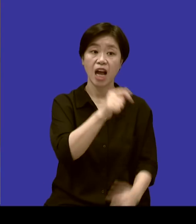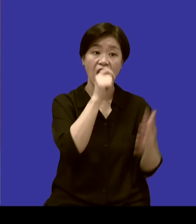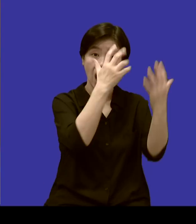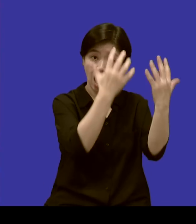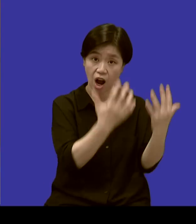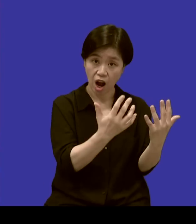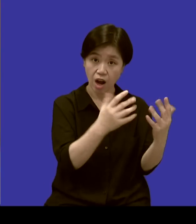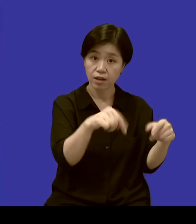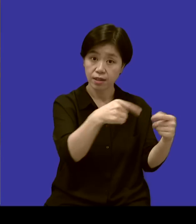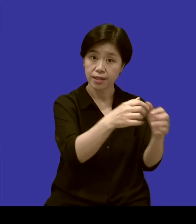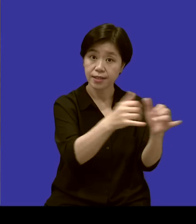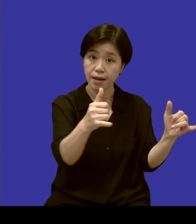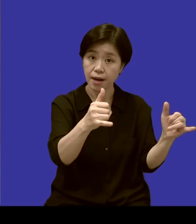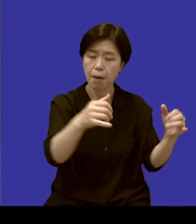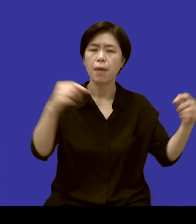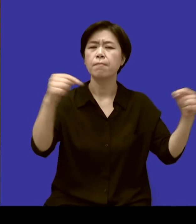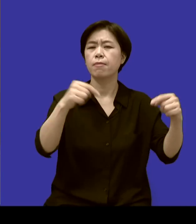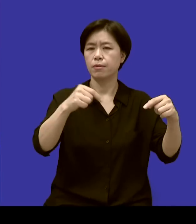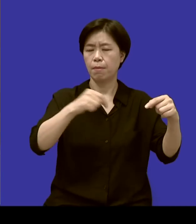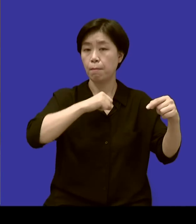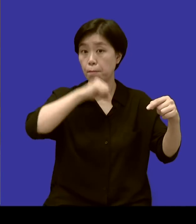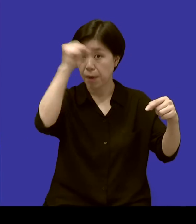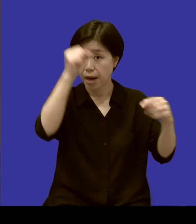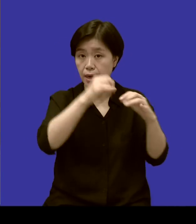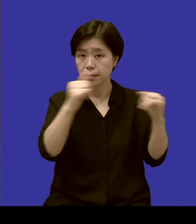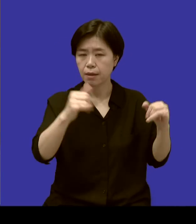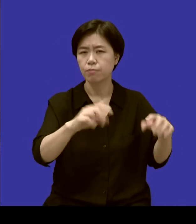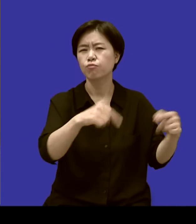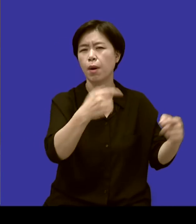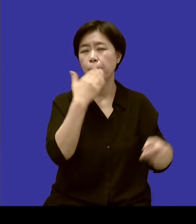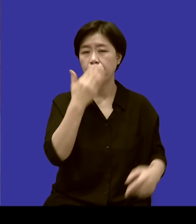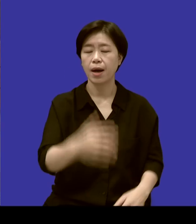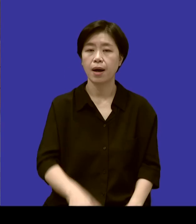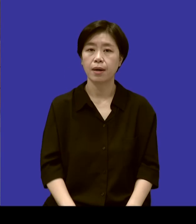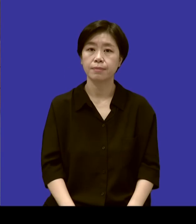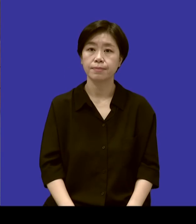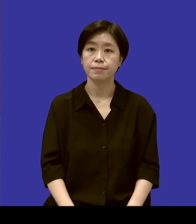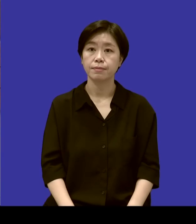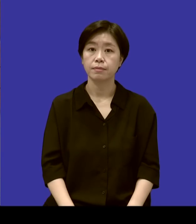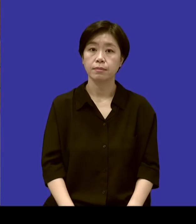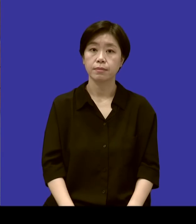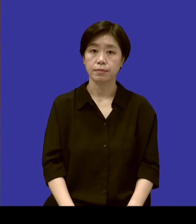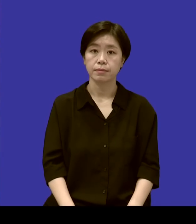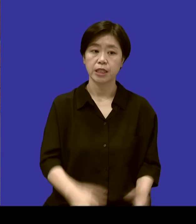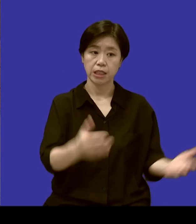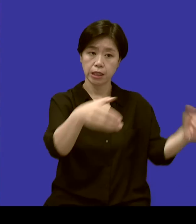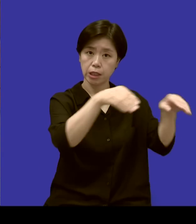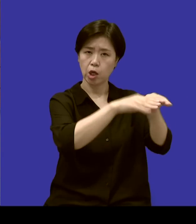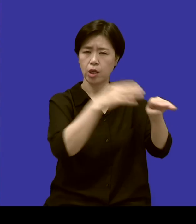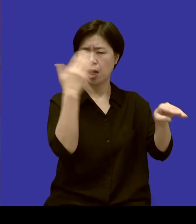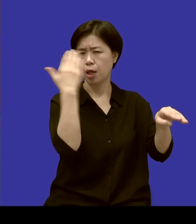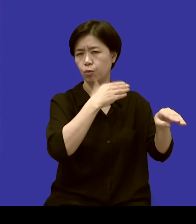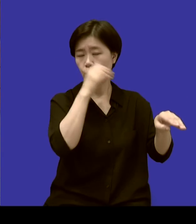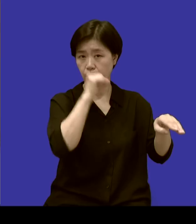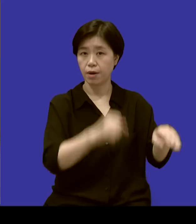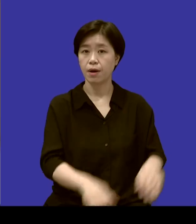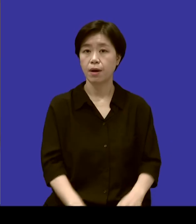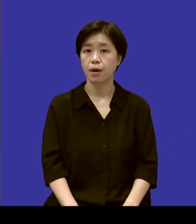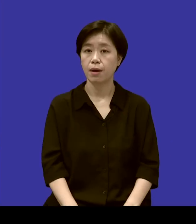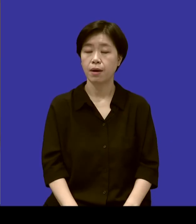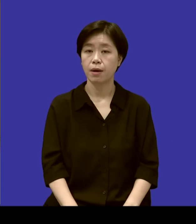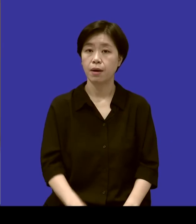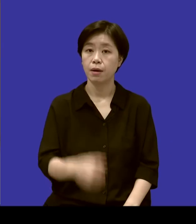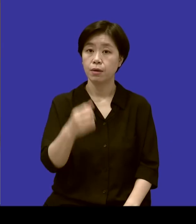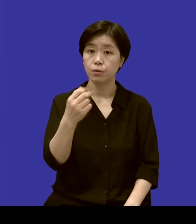수감자분들은 면접을 보고 오시는 분들이에요. 어느 정도 이런 교도교회 시설도 좋고 가고 시설도 싶겠군요. 좋고 거기.